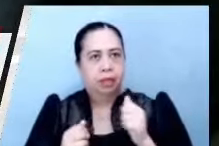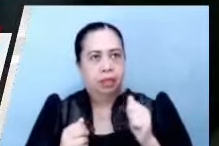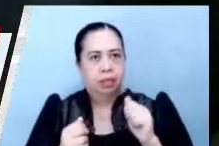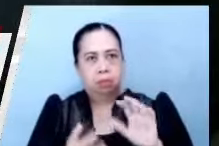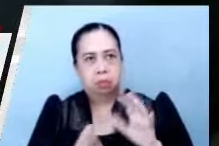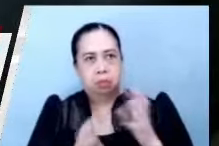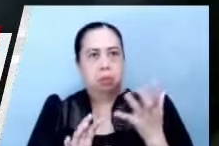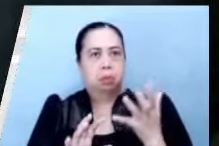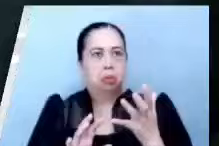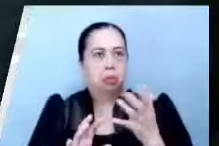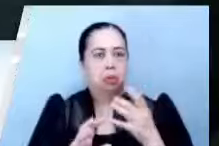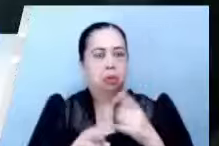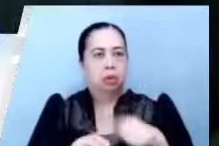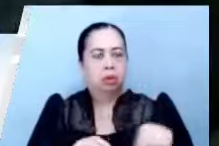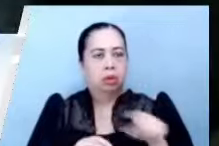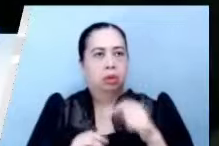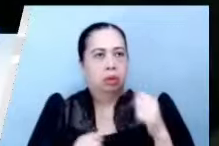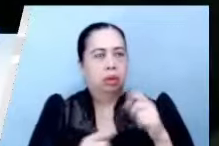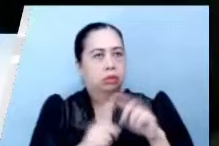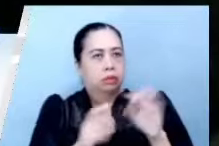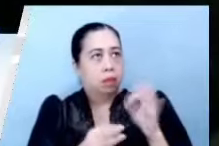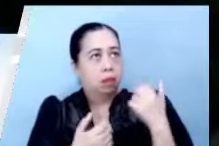high quarters, yun ang susundin namin.